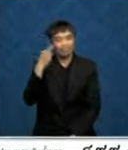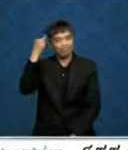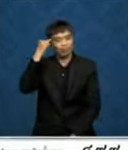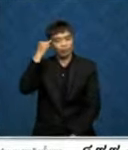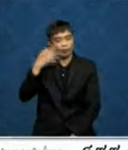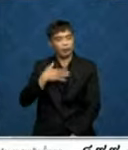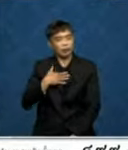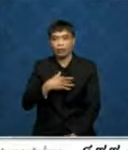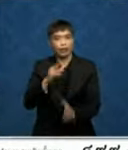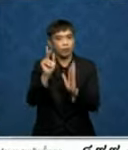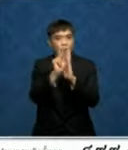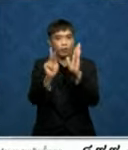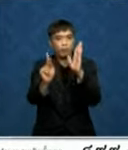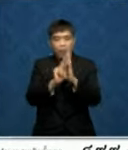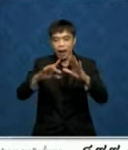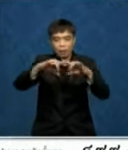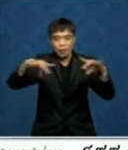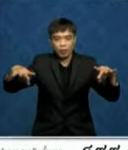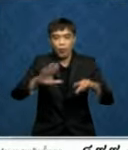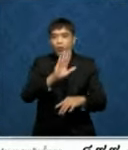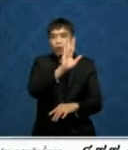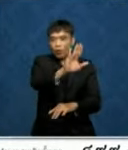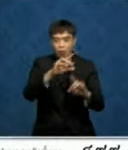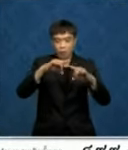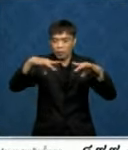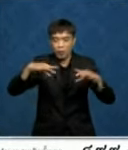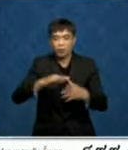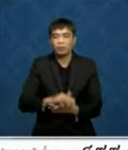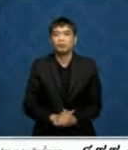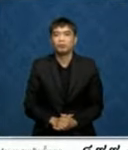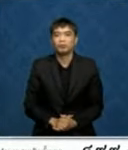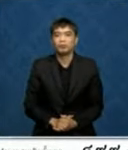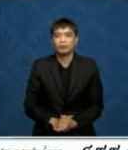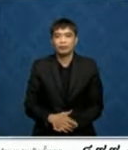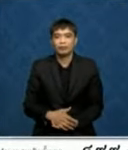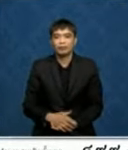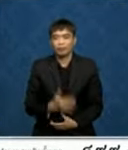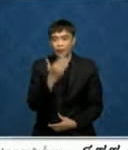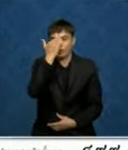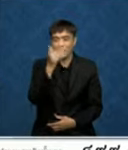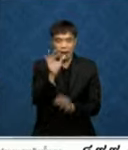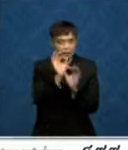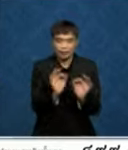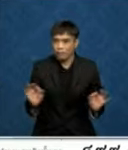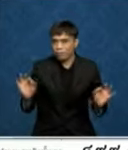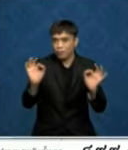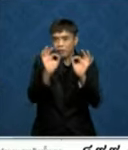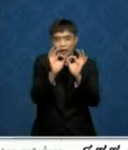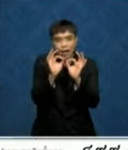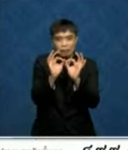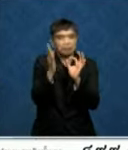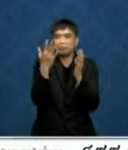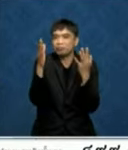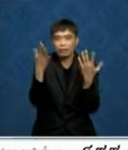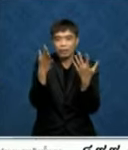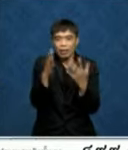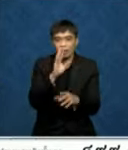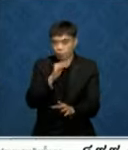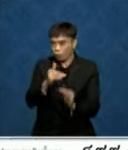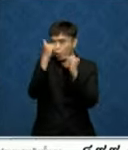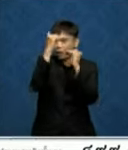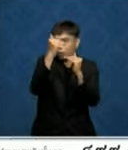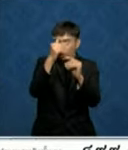ขัดกับรัฐธรรมนูญและกฎหมายวินัยการเงินคลังของรัฐเนี่ยมาตั้งแต่ต้นนะครับแล้วก็ไม่มีเหตุผลความจำเป็นใดๆเลยที่จะต้องใช้เงินภายใน